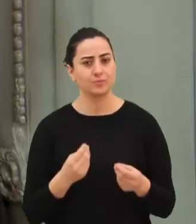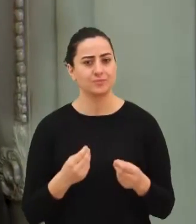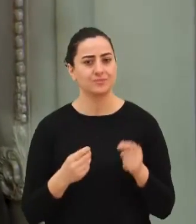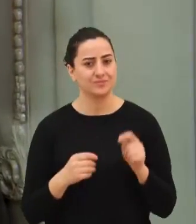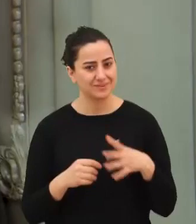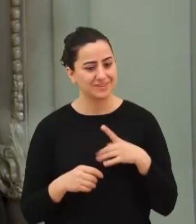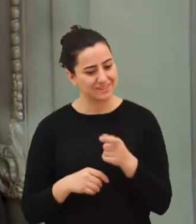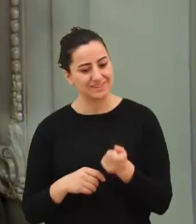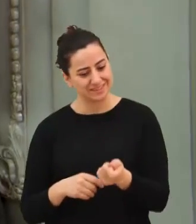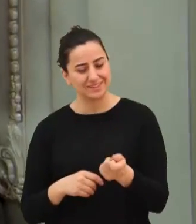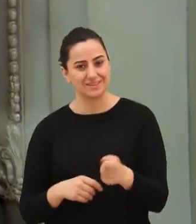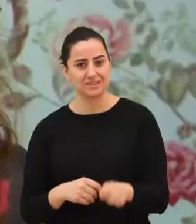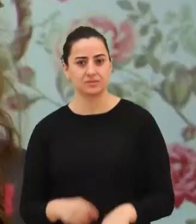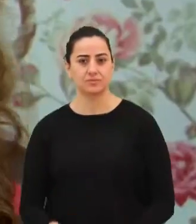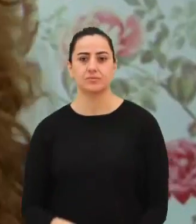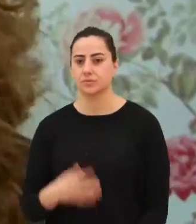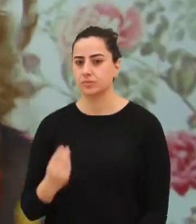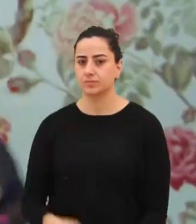isterseniz yerine koyayım ki çıkabileyim.